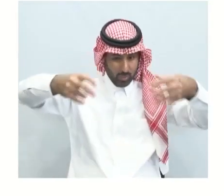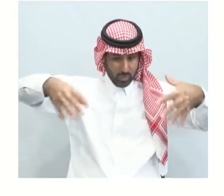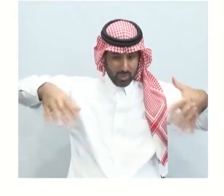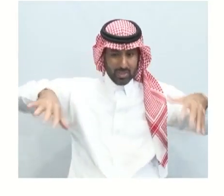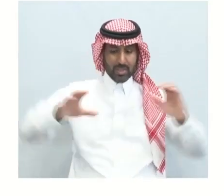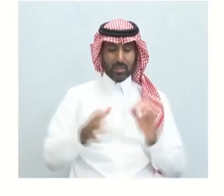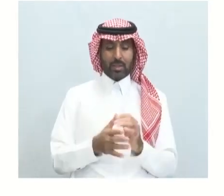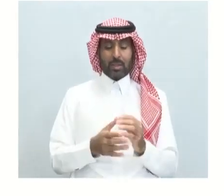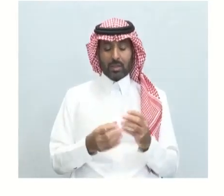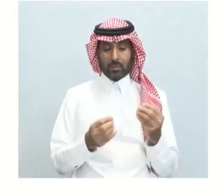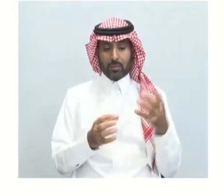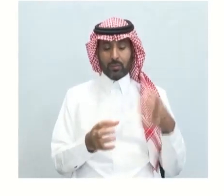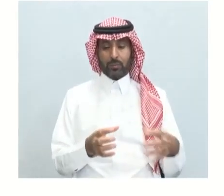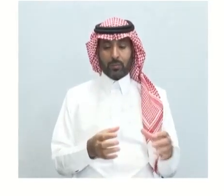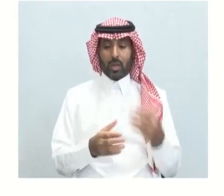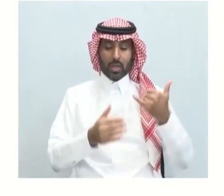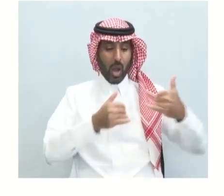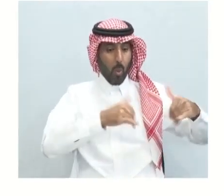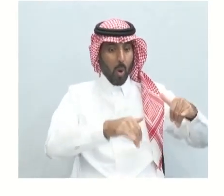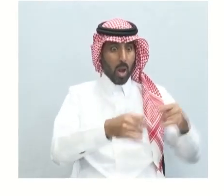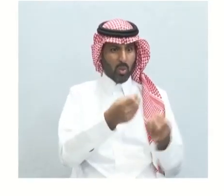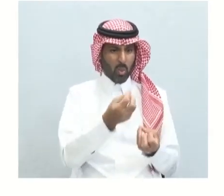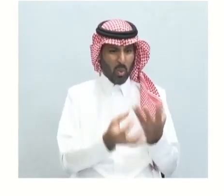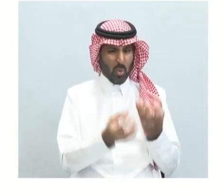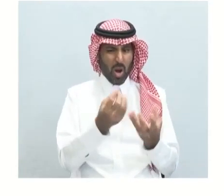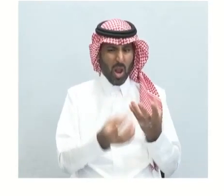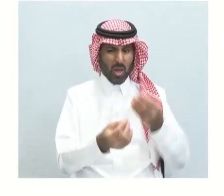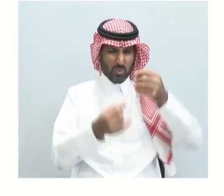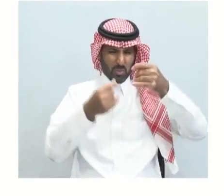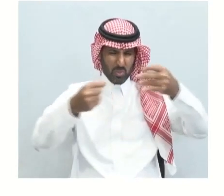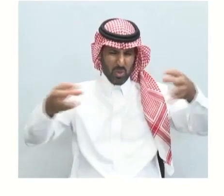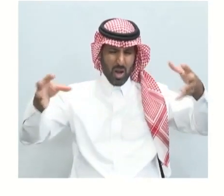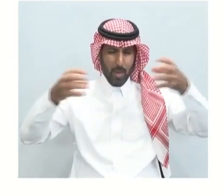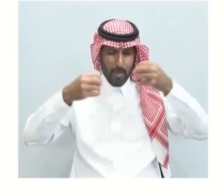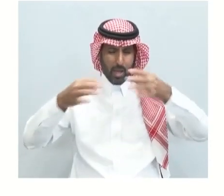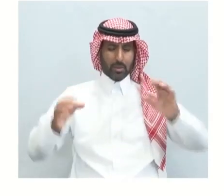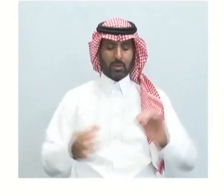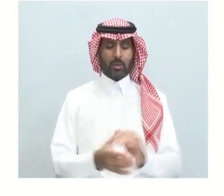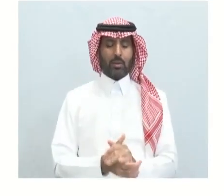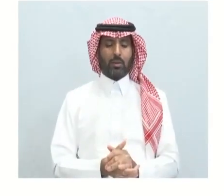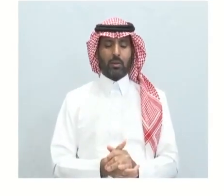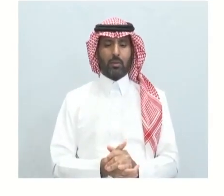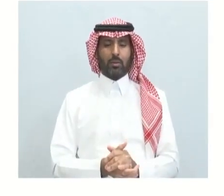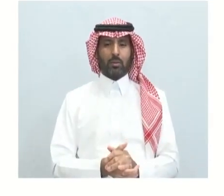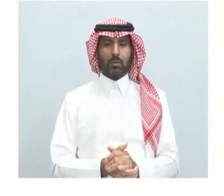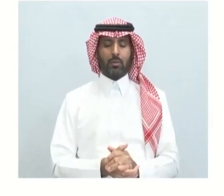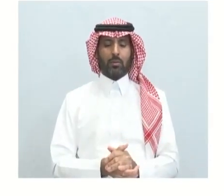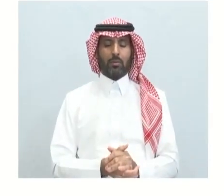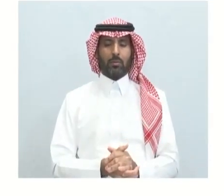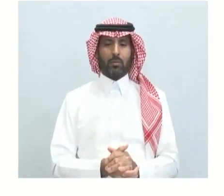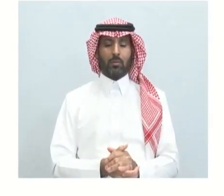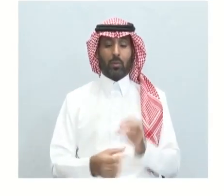والتي تكون اللابه والرماد وغيرها ايضا اعزائي